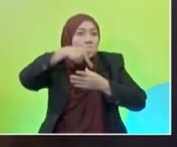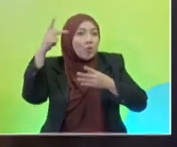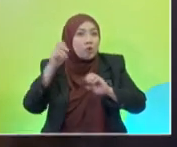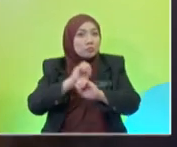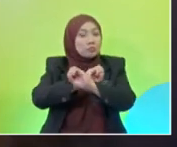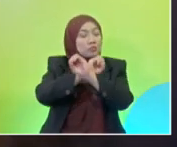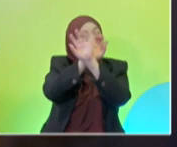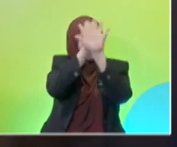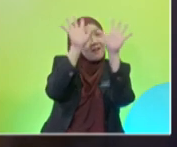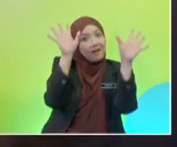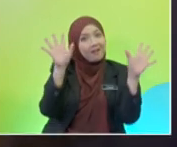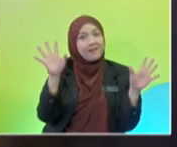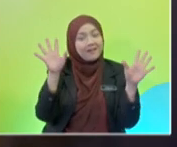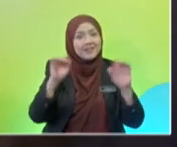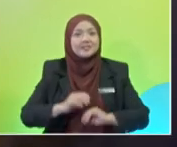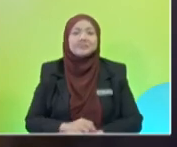macam-macam